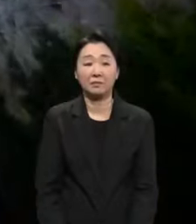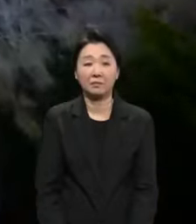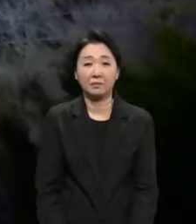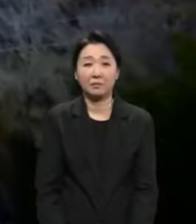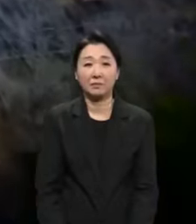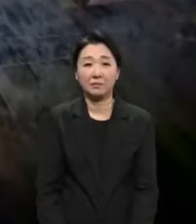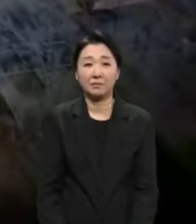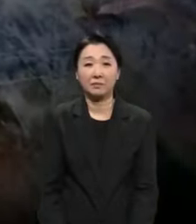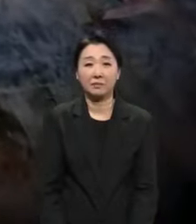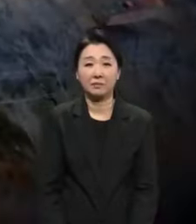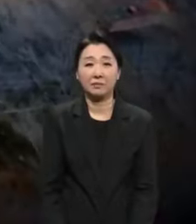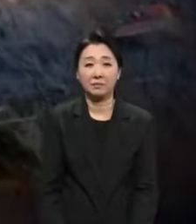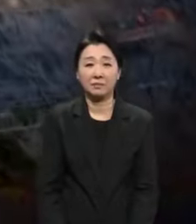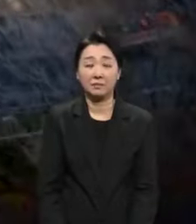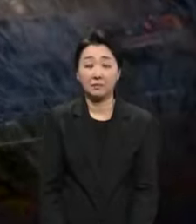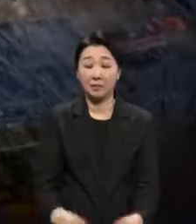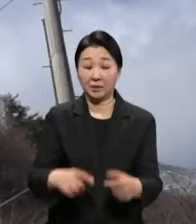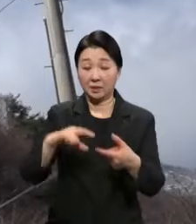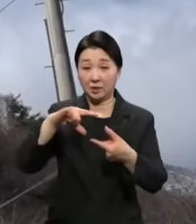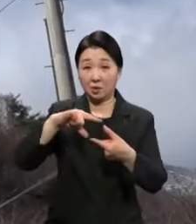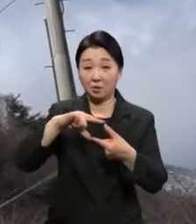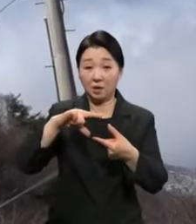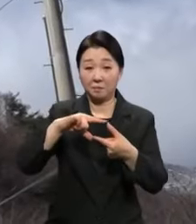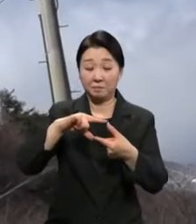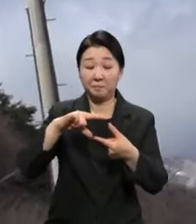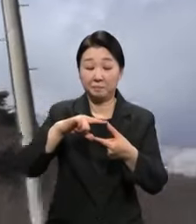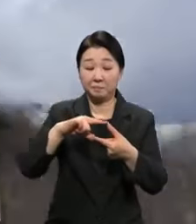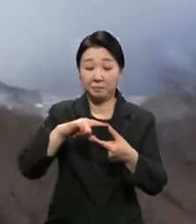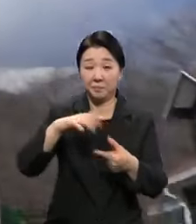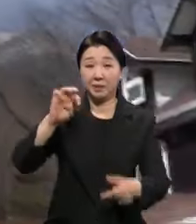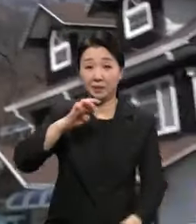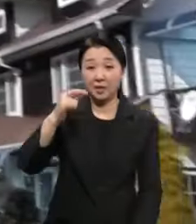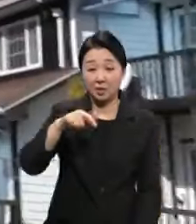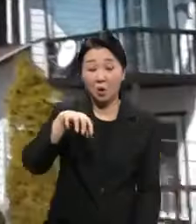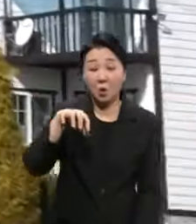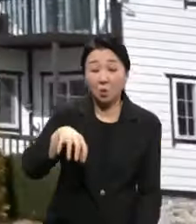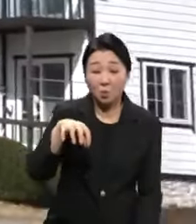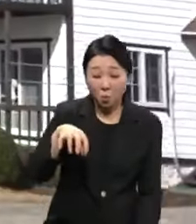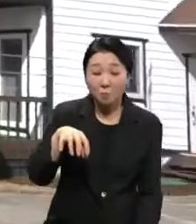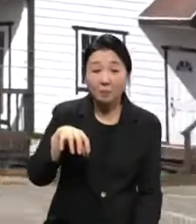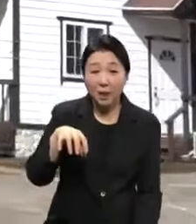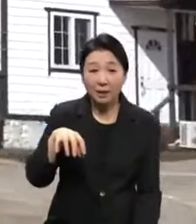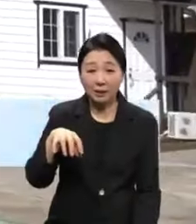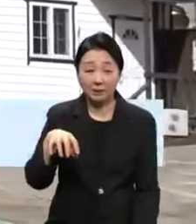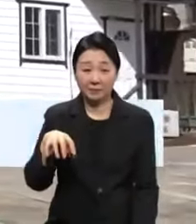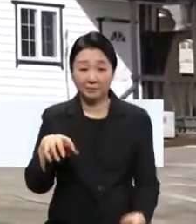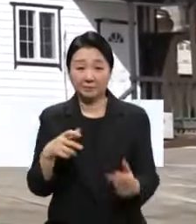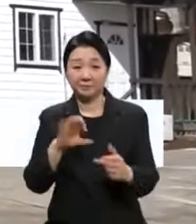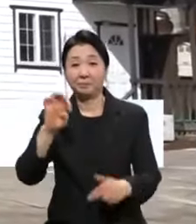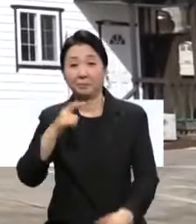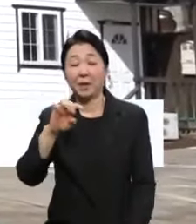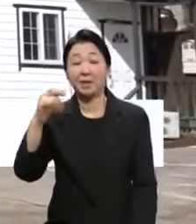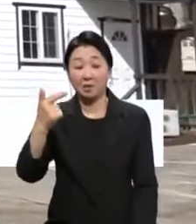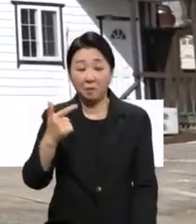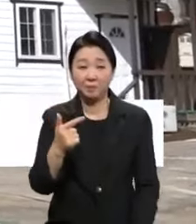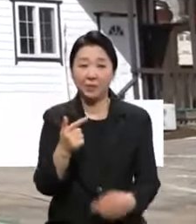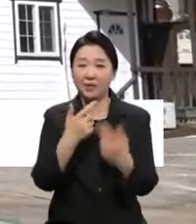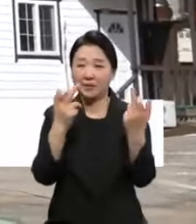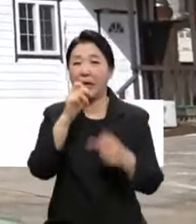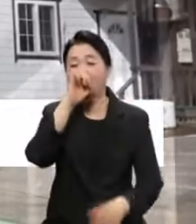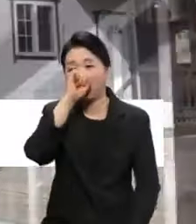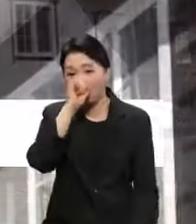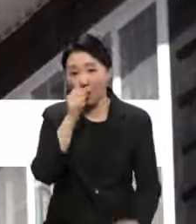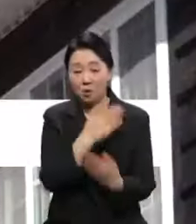경남 산청군 지리산 자락의 한 펜션. 유독 산을 좋아했던 고 민재호 씨가 공무원을 정년 퇴임한 뒤 직접